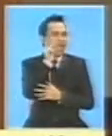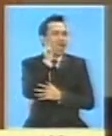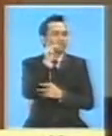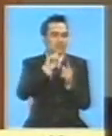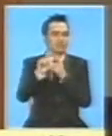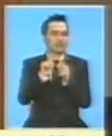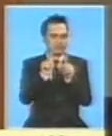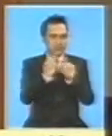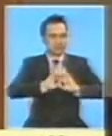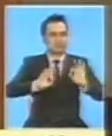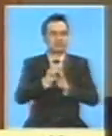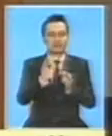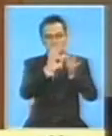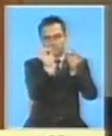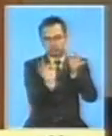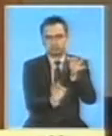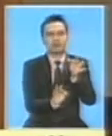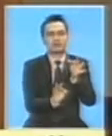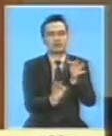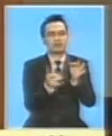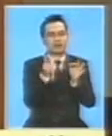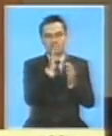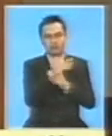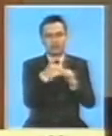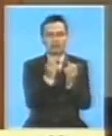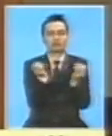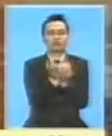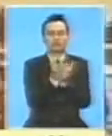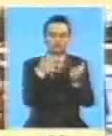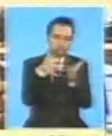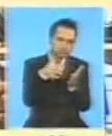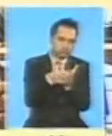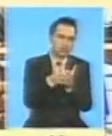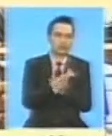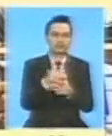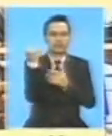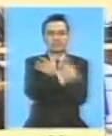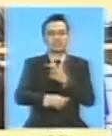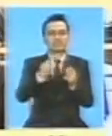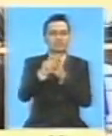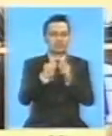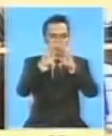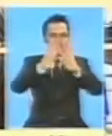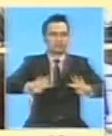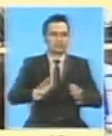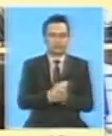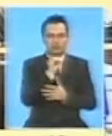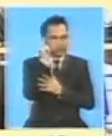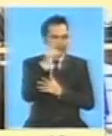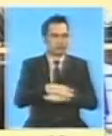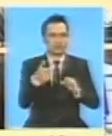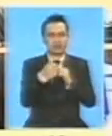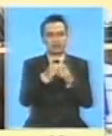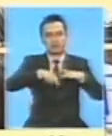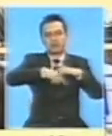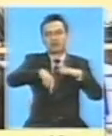ต้องเข้าใจในการเขียนต่างๆบางครั้งมันก็เป็นอันตรายนะครับในการแก้ปัญหาของเราทุกประเทศในอาเซียนบอกว่าถือว่าเป็นปัญหาภายในของประเทศไทยแต่ไอ้คนไ